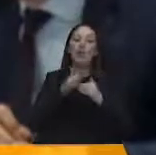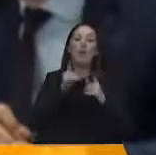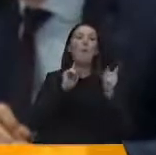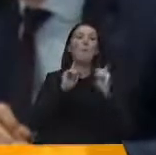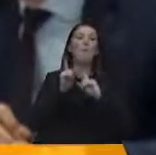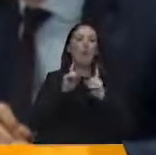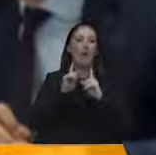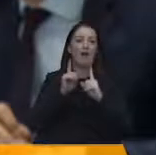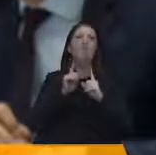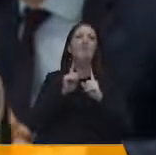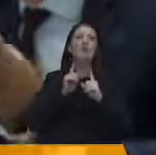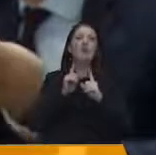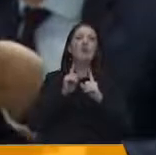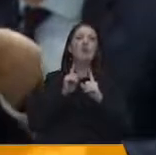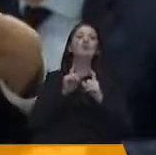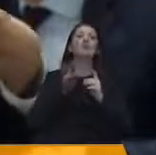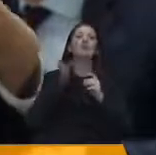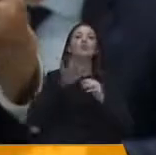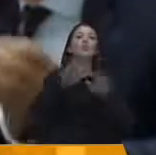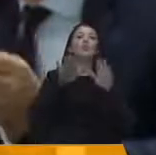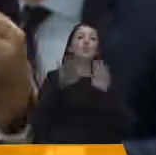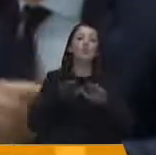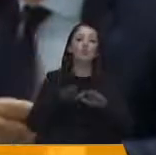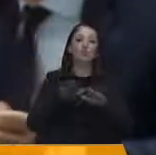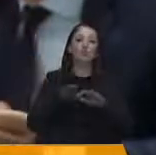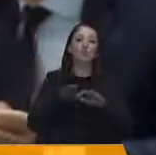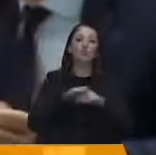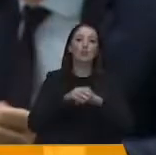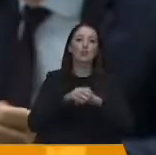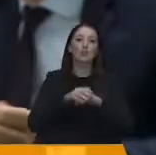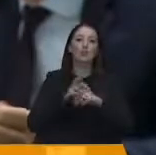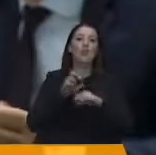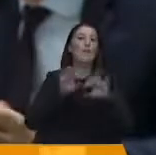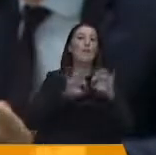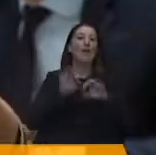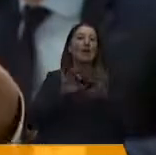vesaireler. Ve durdurulmuştur, planlar durdurulmuştur.